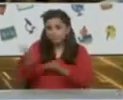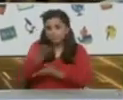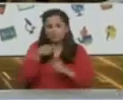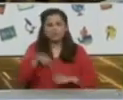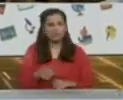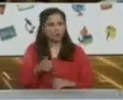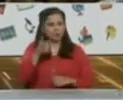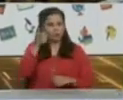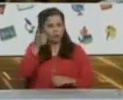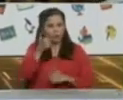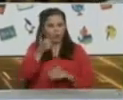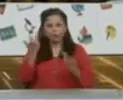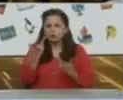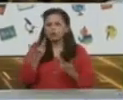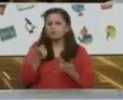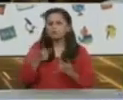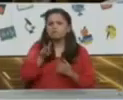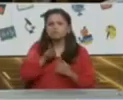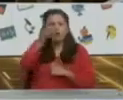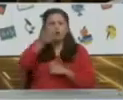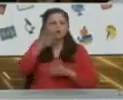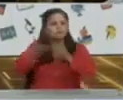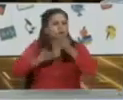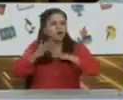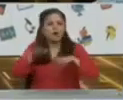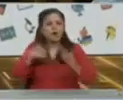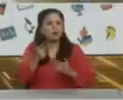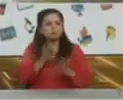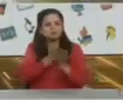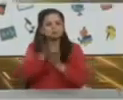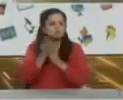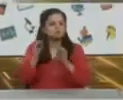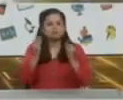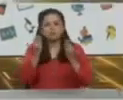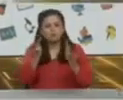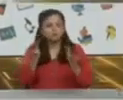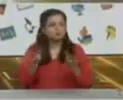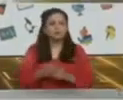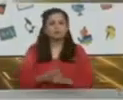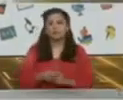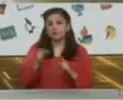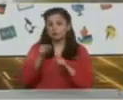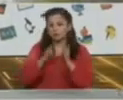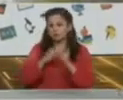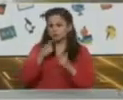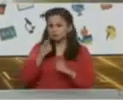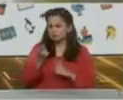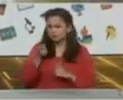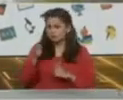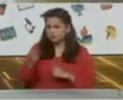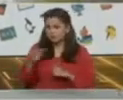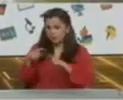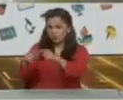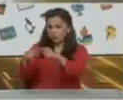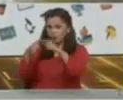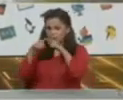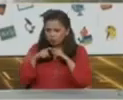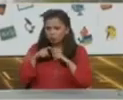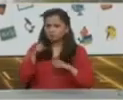वैल्यू सिखाने का सबसे अच्छा तरीका क्या है? धन्यवाद। मुझे एक सवाल जो आया है